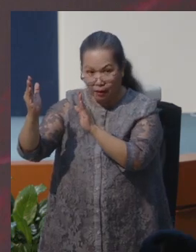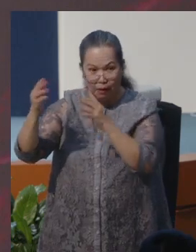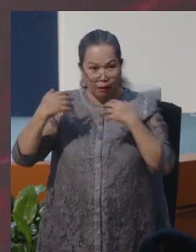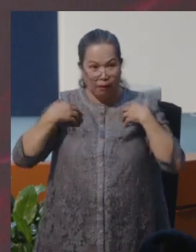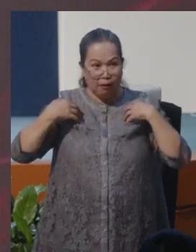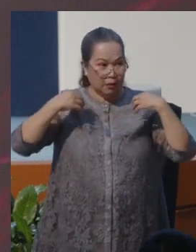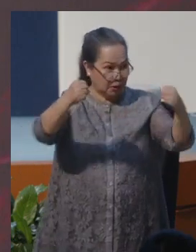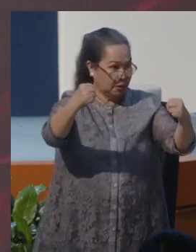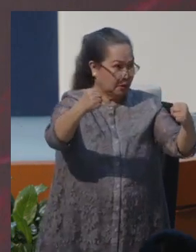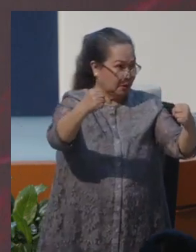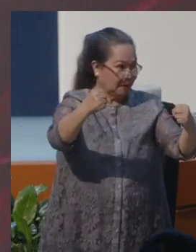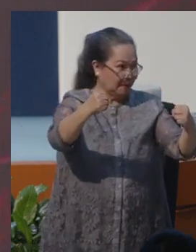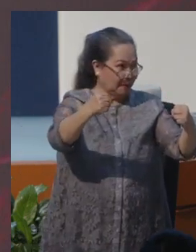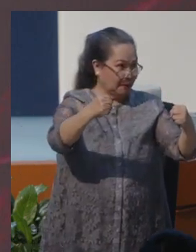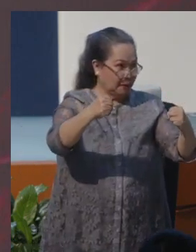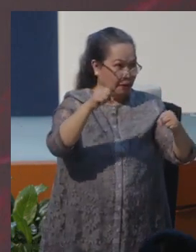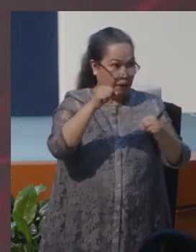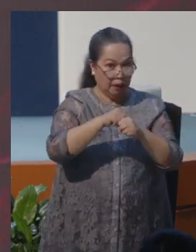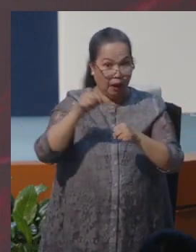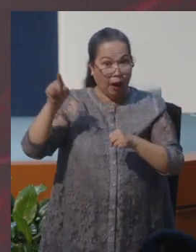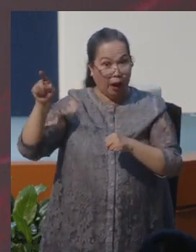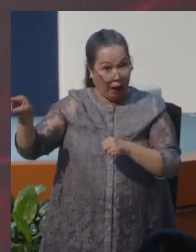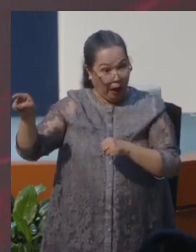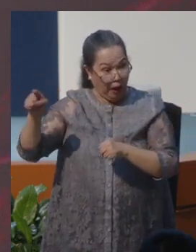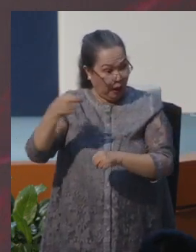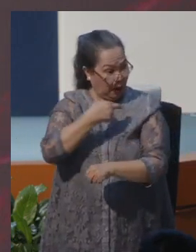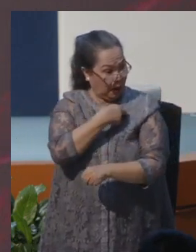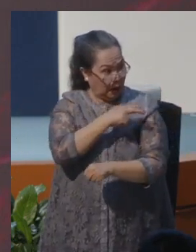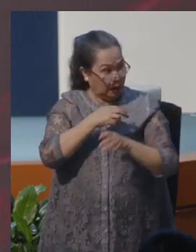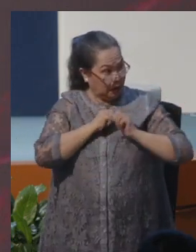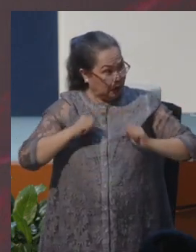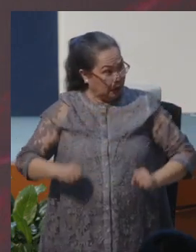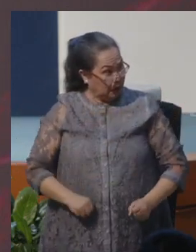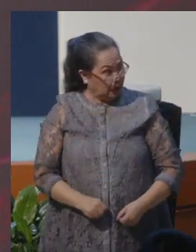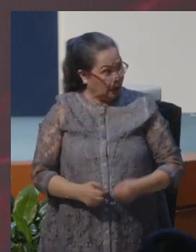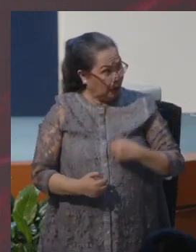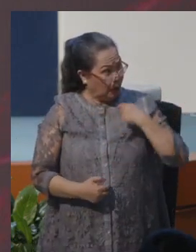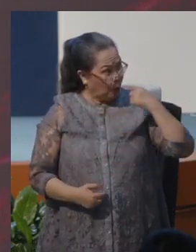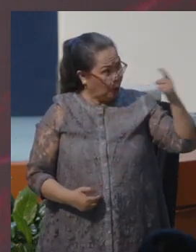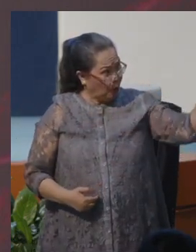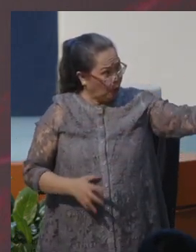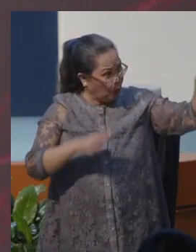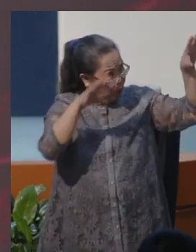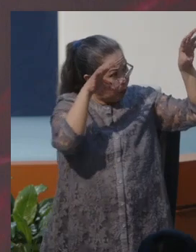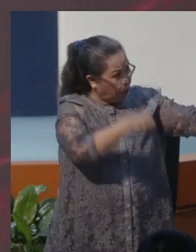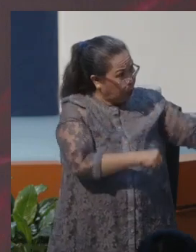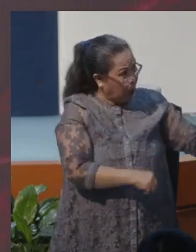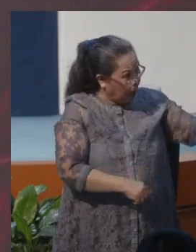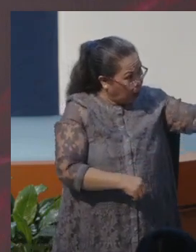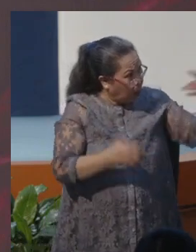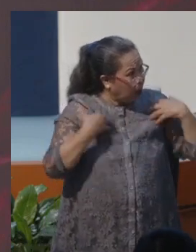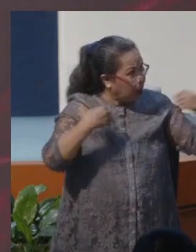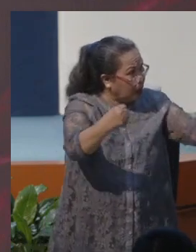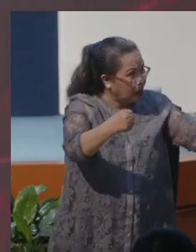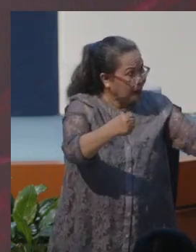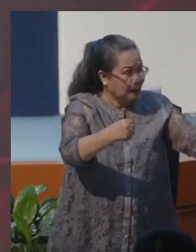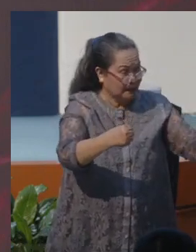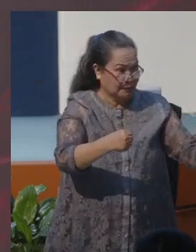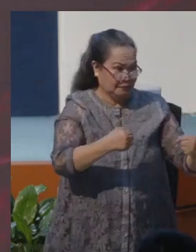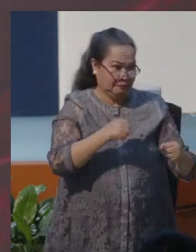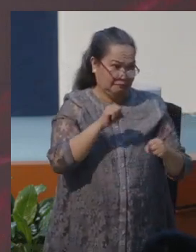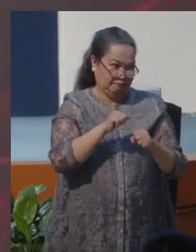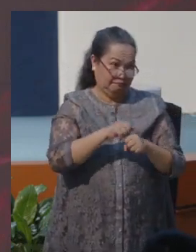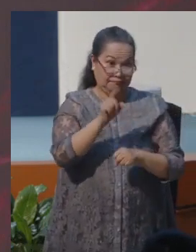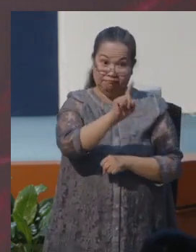nagpagaling. So hinuli sila ng Sanhedrin at tinanong kung paano sila nagpapagaling. So sila ay nag-preach